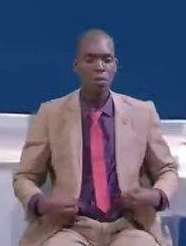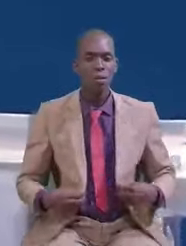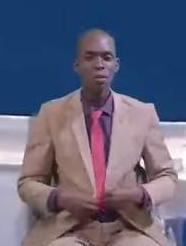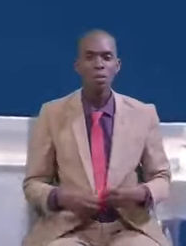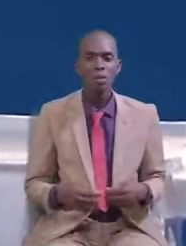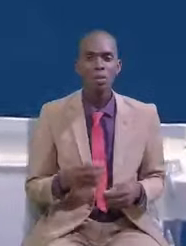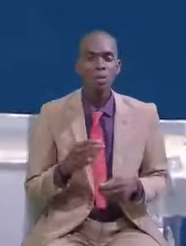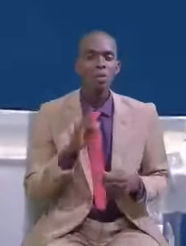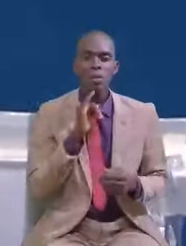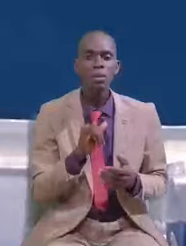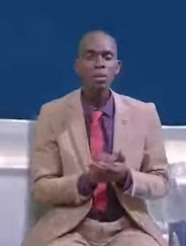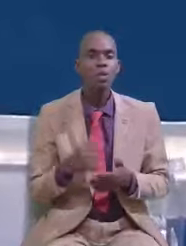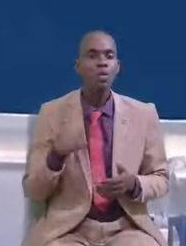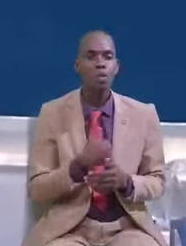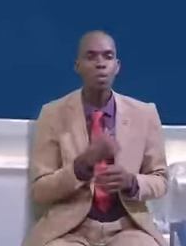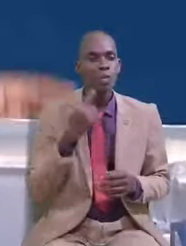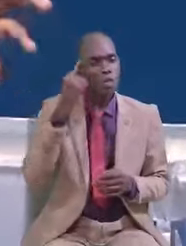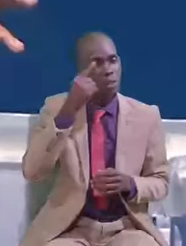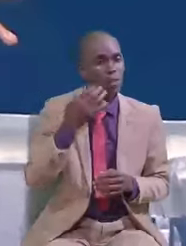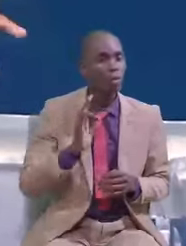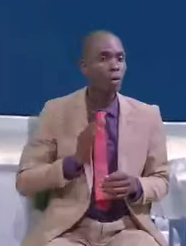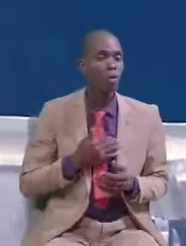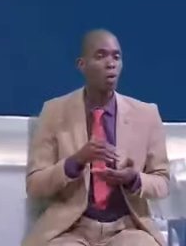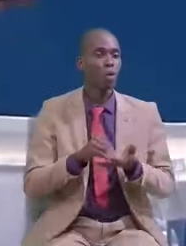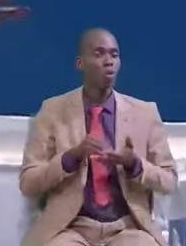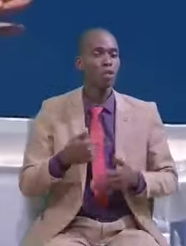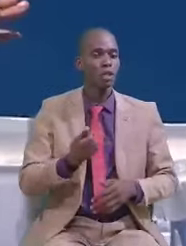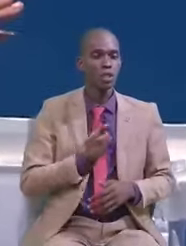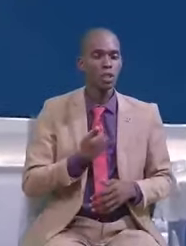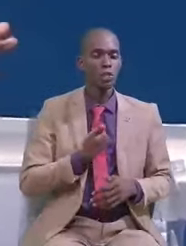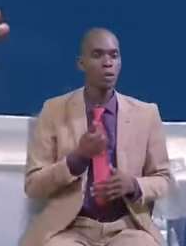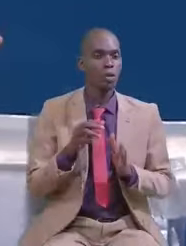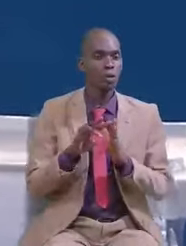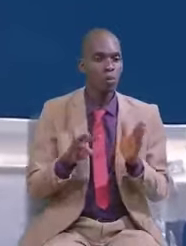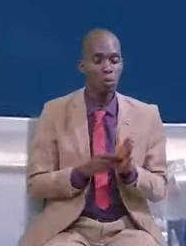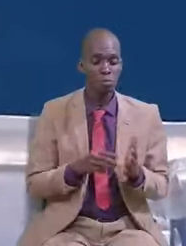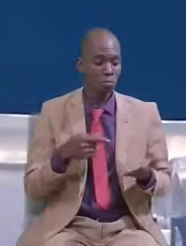c'est notre libre arbitre. C'est ce que je vais faire.